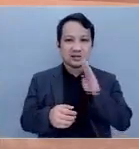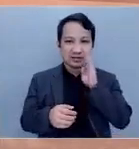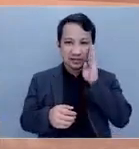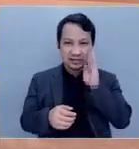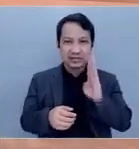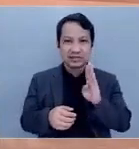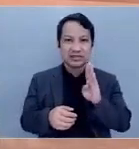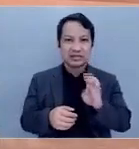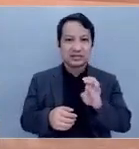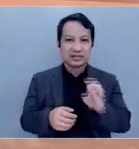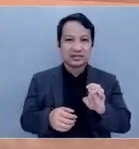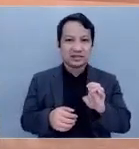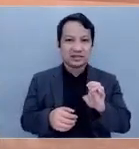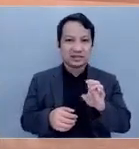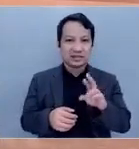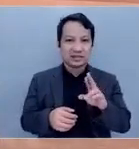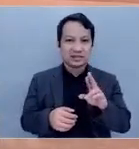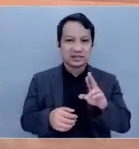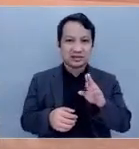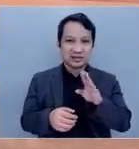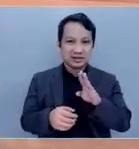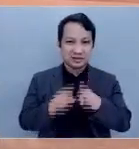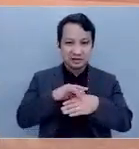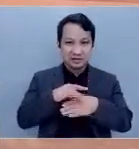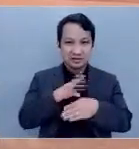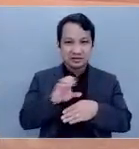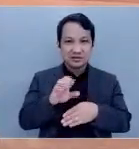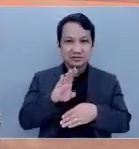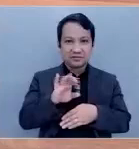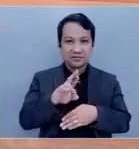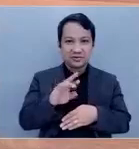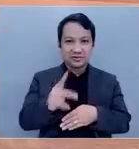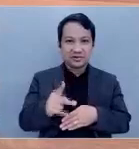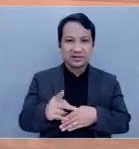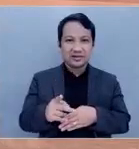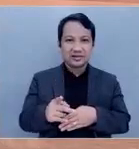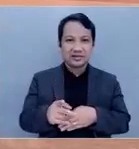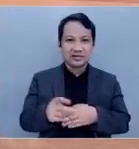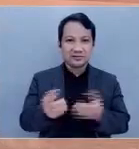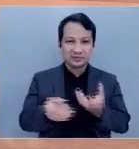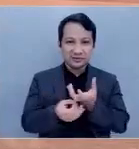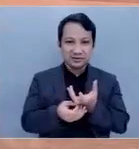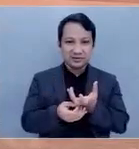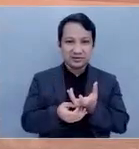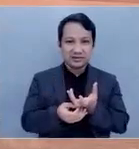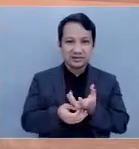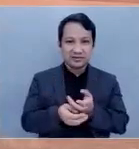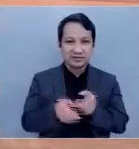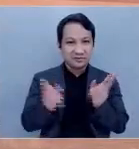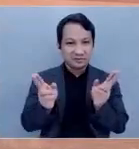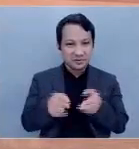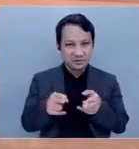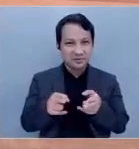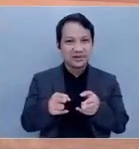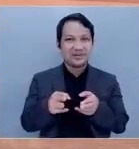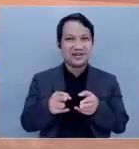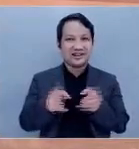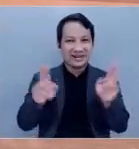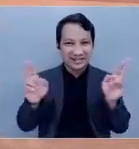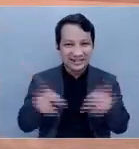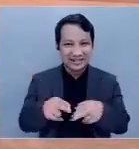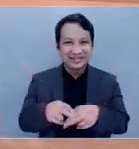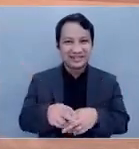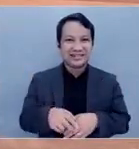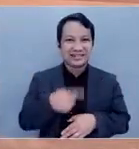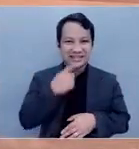beef broccoli. Broccoli. Brief lang. Pwede mo lutuin to. Very brief. Brief niyo lang lulutuin. Galing mo doon.